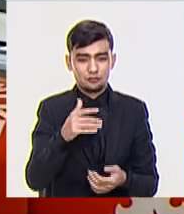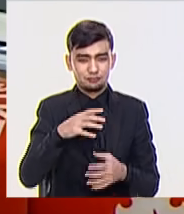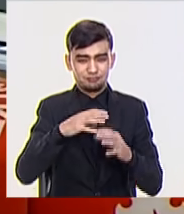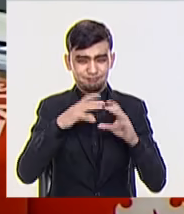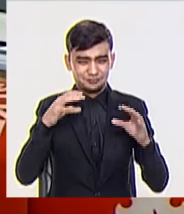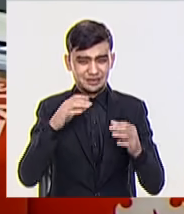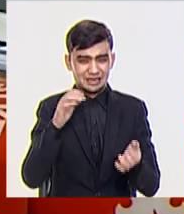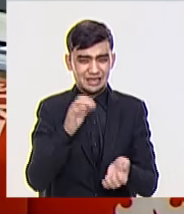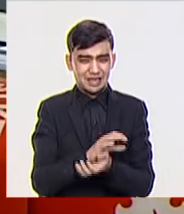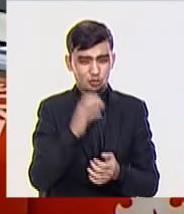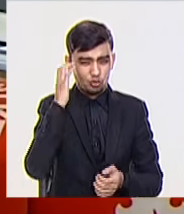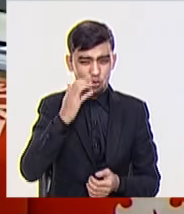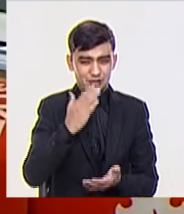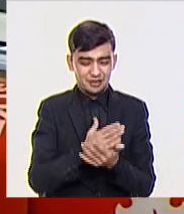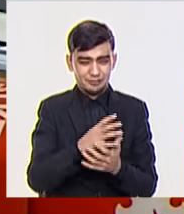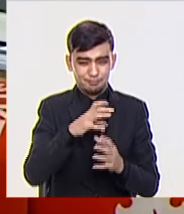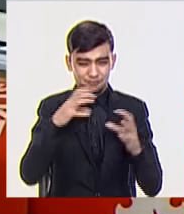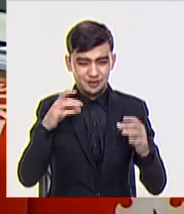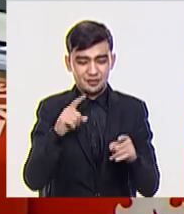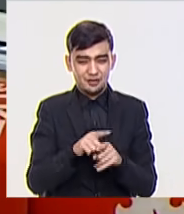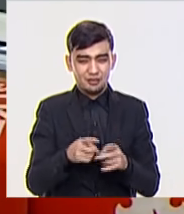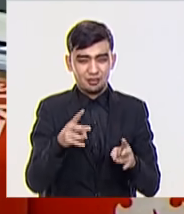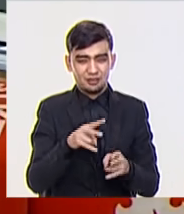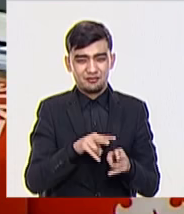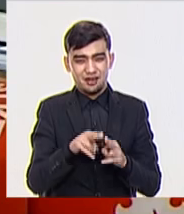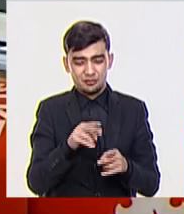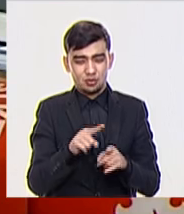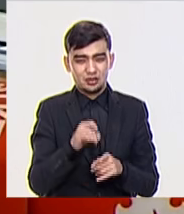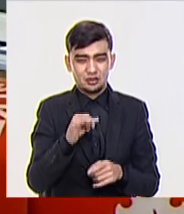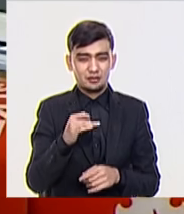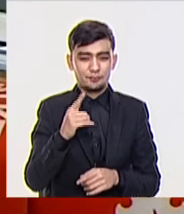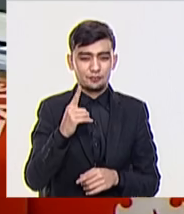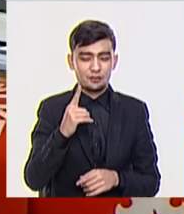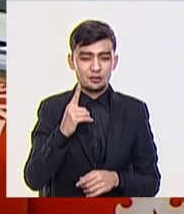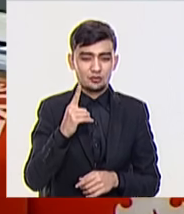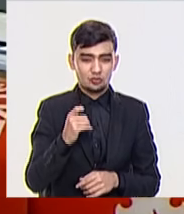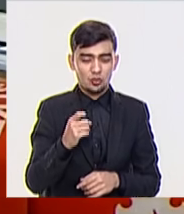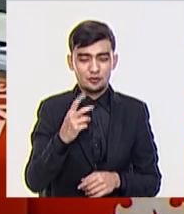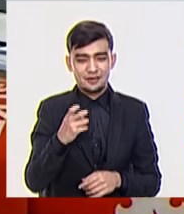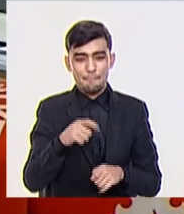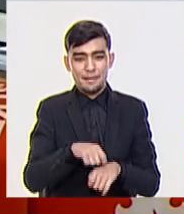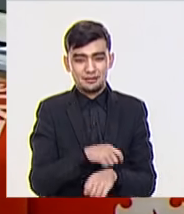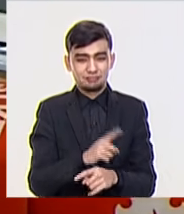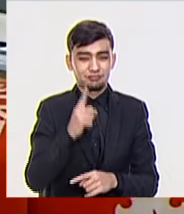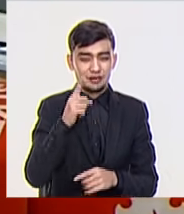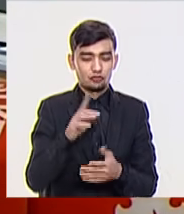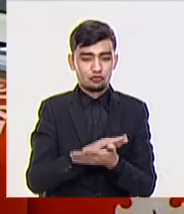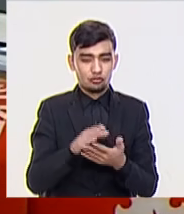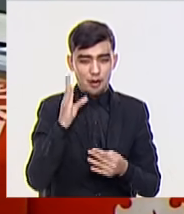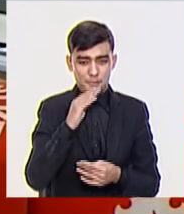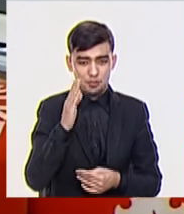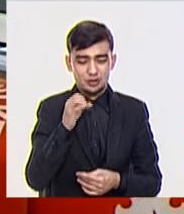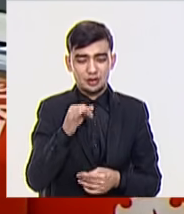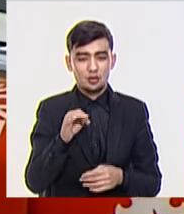тұрған қара неге түтін қалдықтарына шамамен 150-200 метрде соған тура бағыттау, сөйтіп